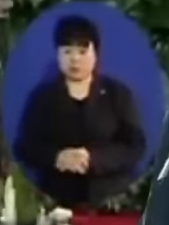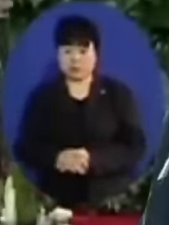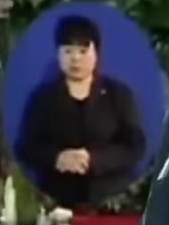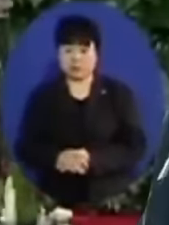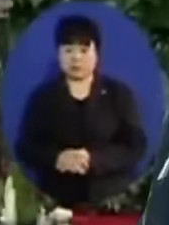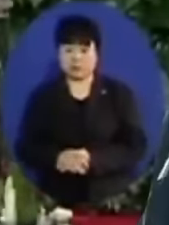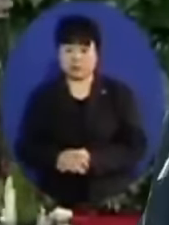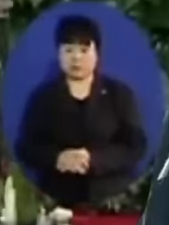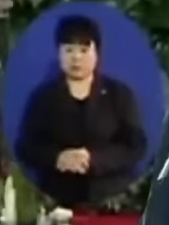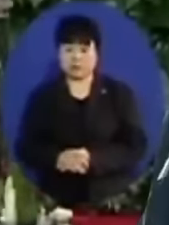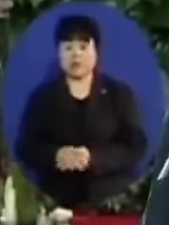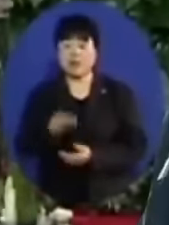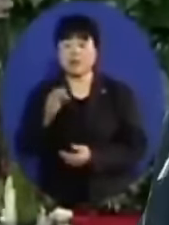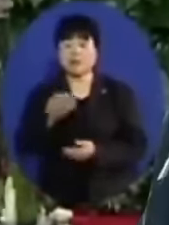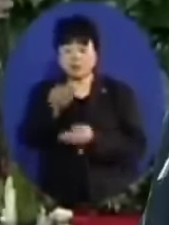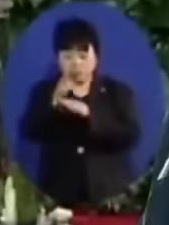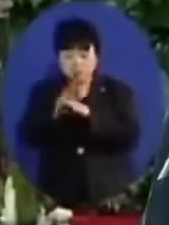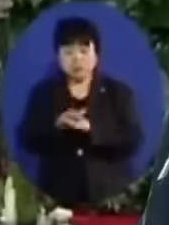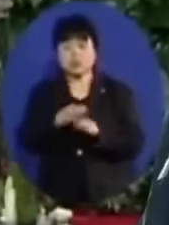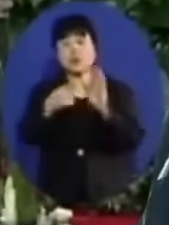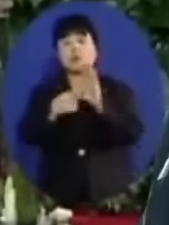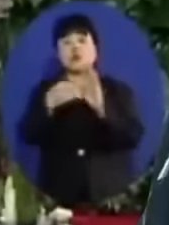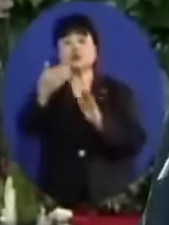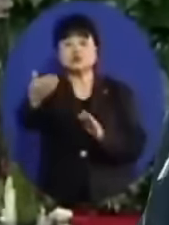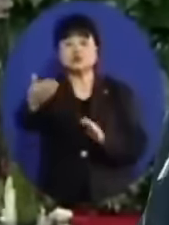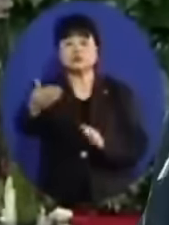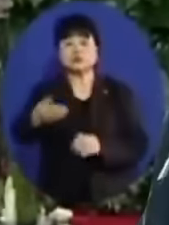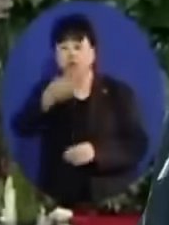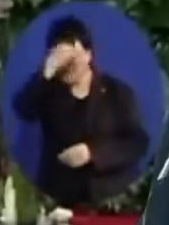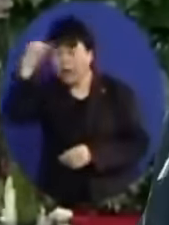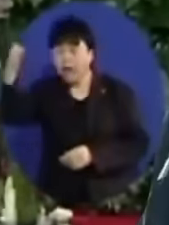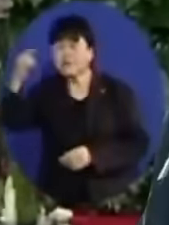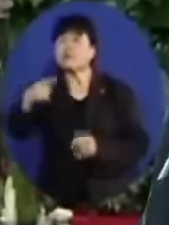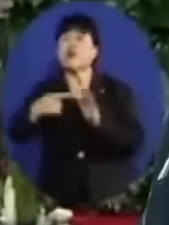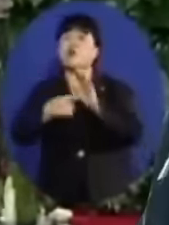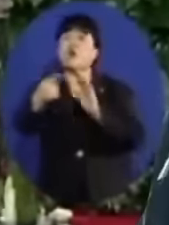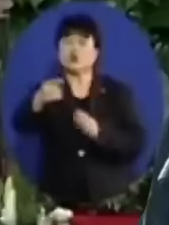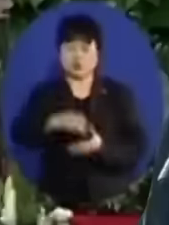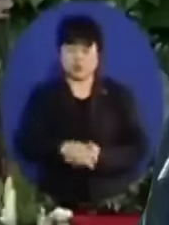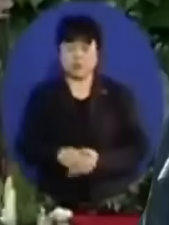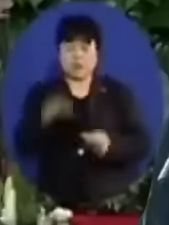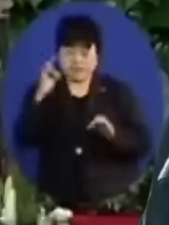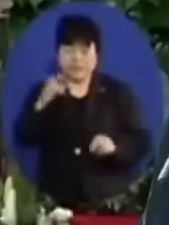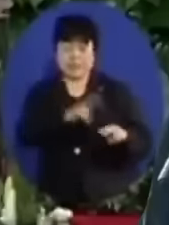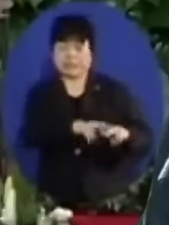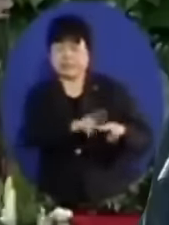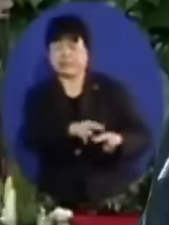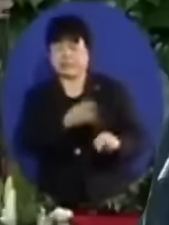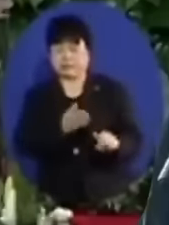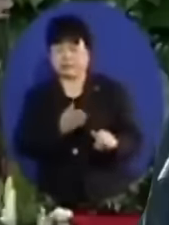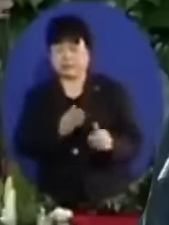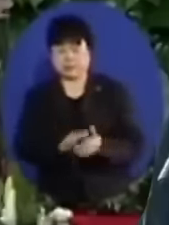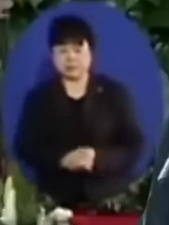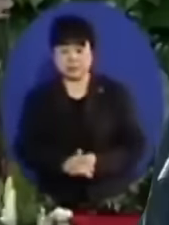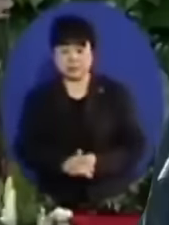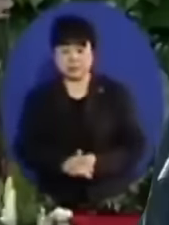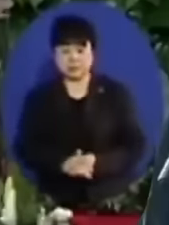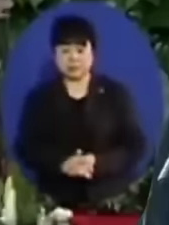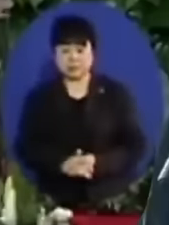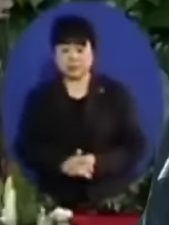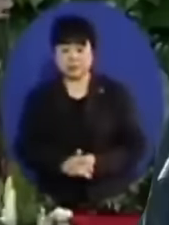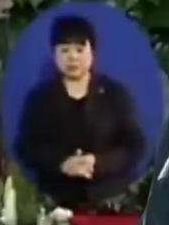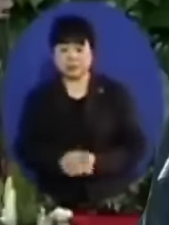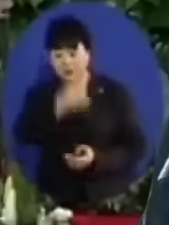이거 교인들에게 좀 보이고 할머니가 뭘 보이려고 합니까? 가만히 앉아 계세요. 그냥 할머니가